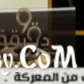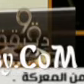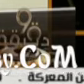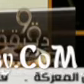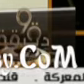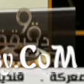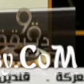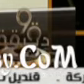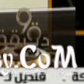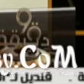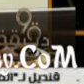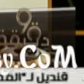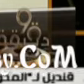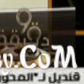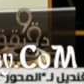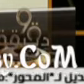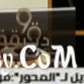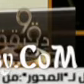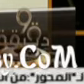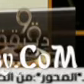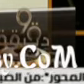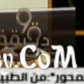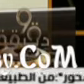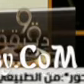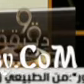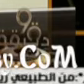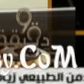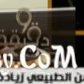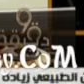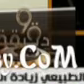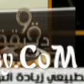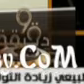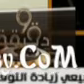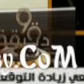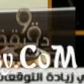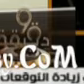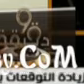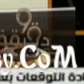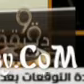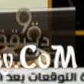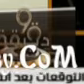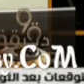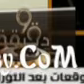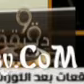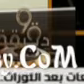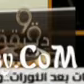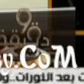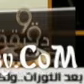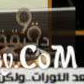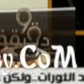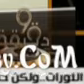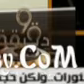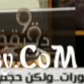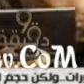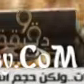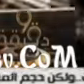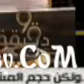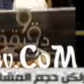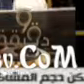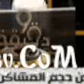كفر الشيخ الابتدائيه لقيامه بتعليق العمل بالمحكمه تنفيذا لقرارات الجمعيات العموميه